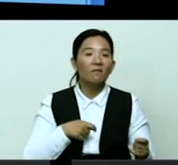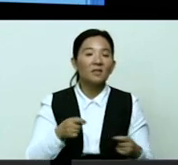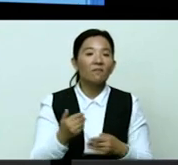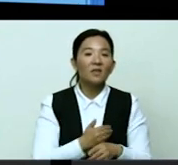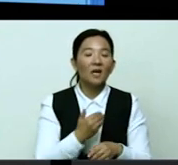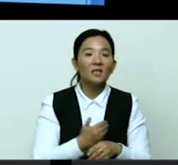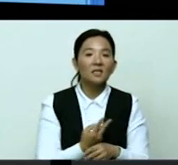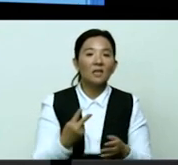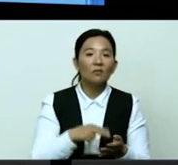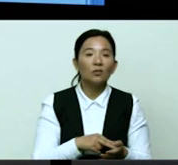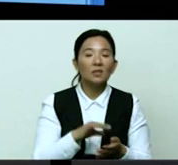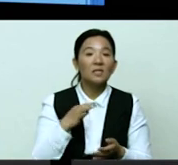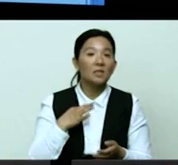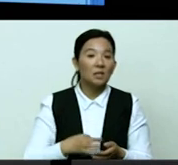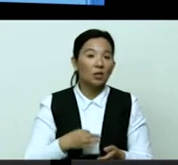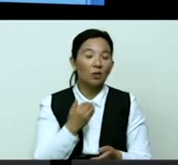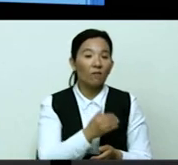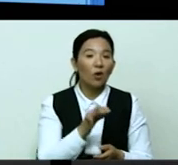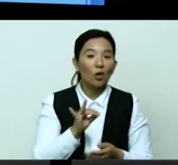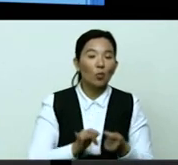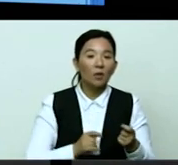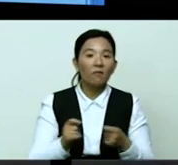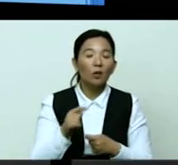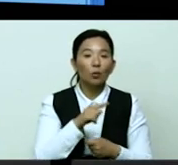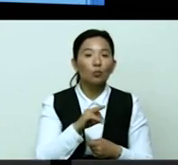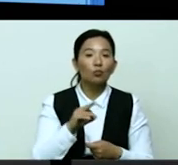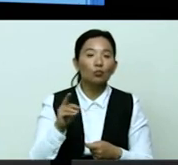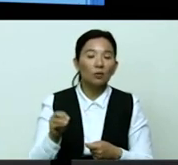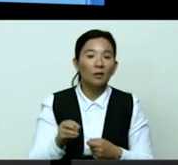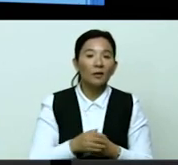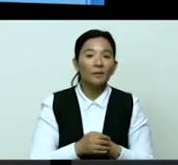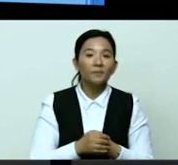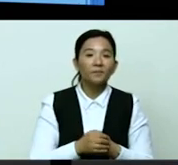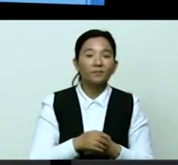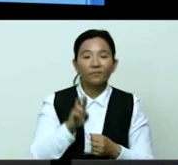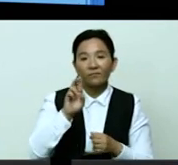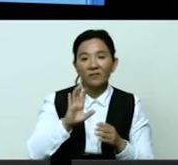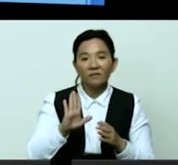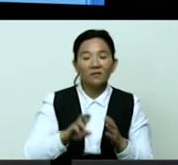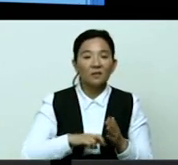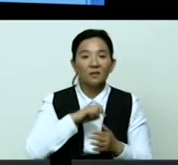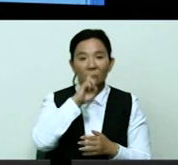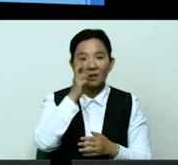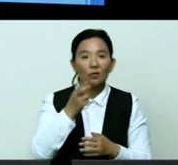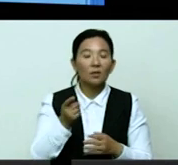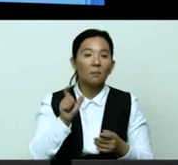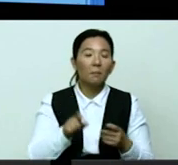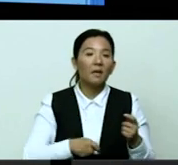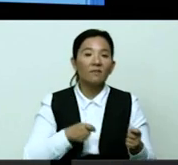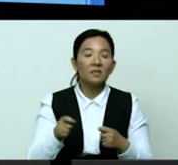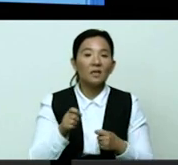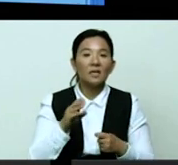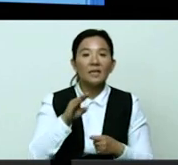Ферганы становится и сын, его сын, и управляет он уже в статусе правителя